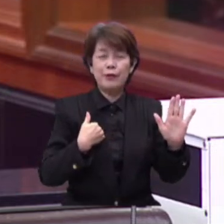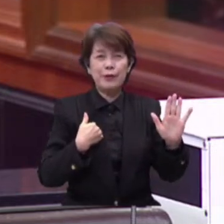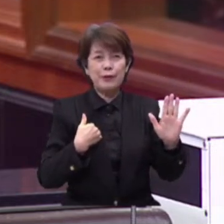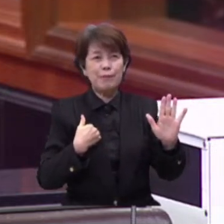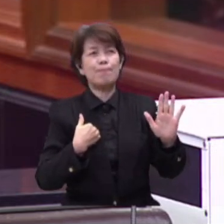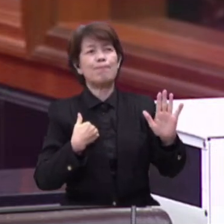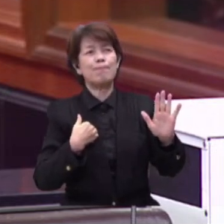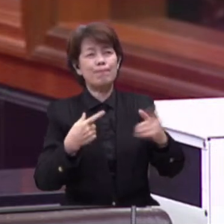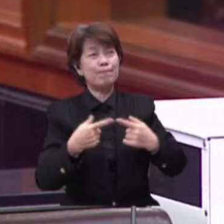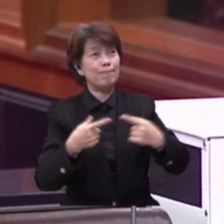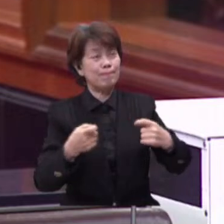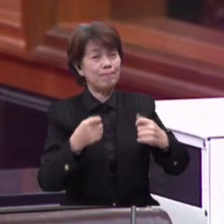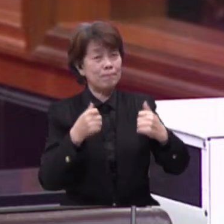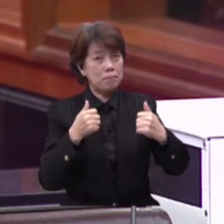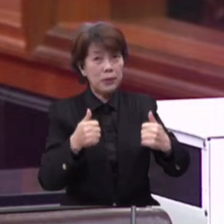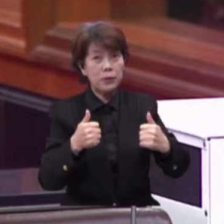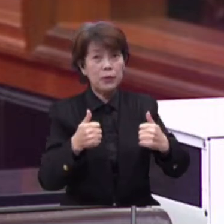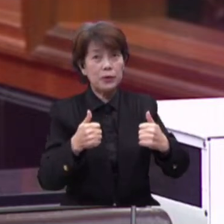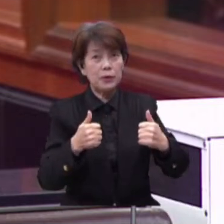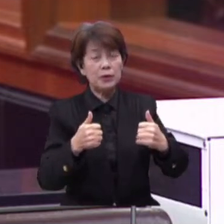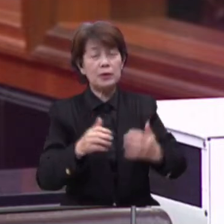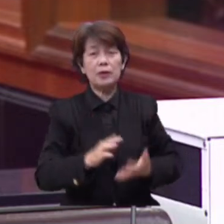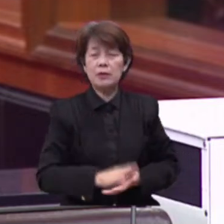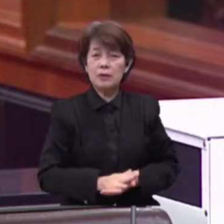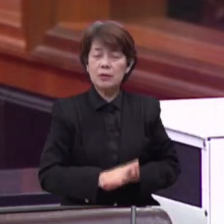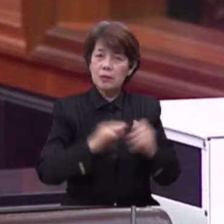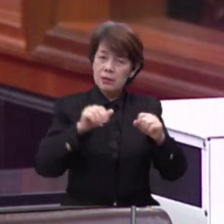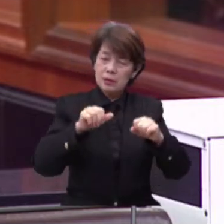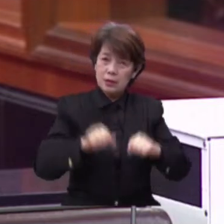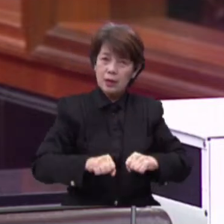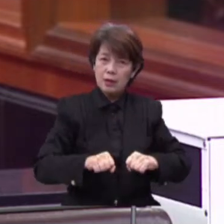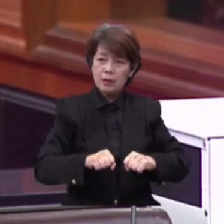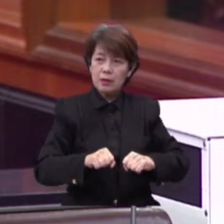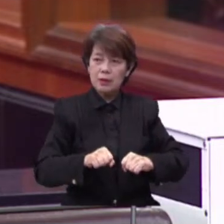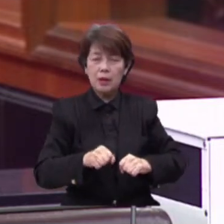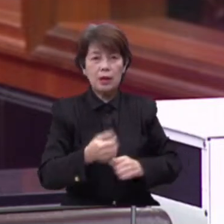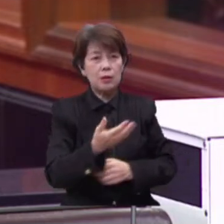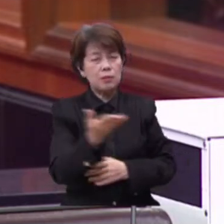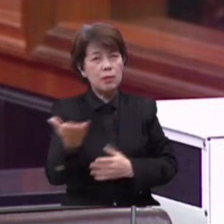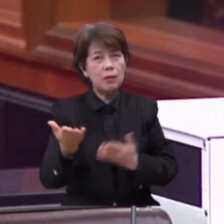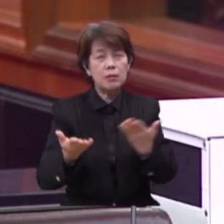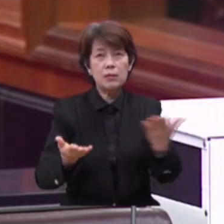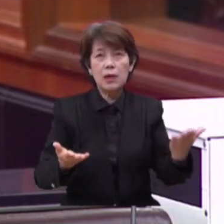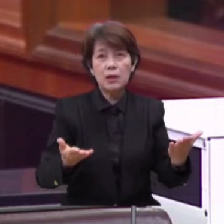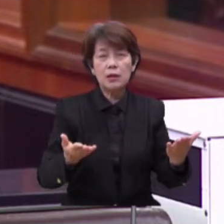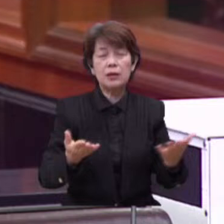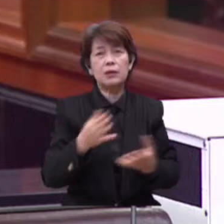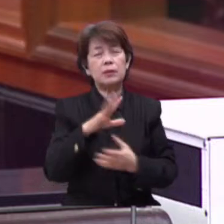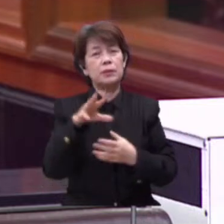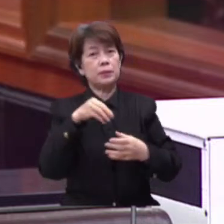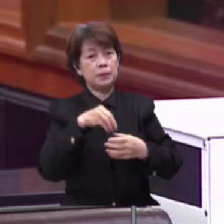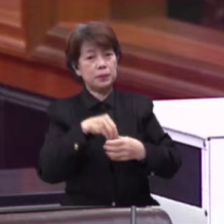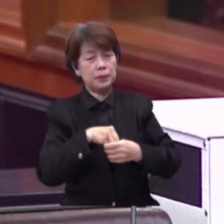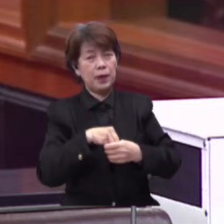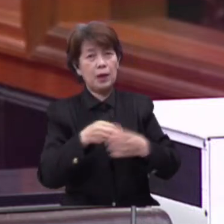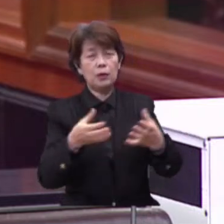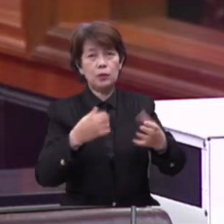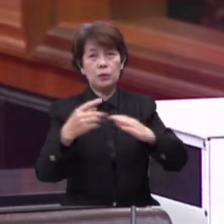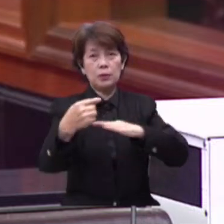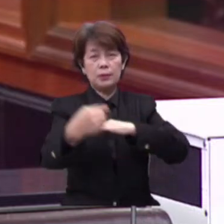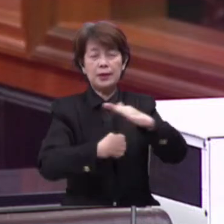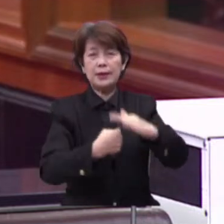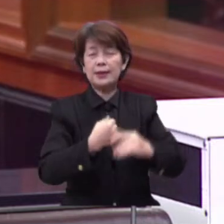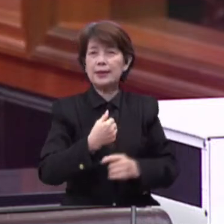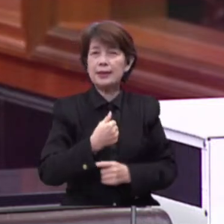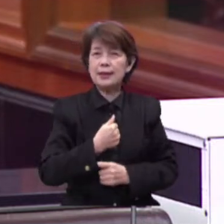yang ke belakang bagi mereka yang mungkin pernah disabitkan bersalah akibat ingin membunuh diri ini